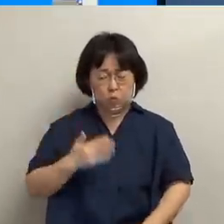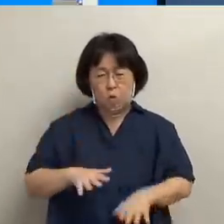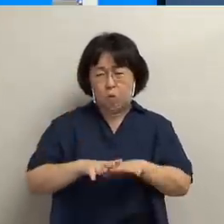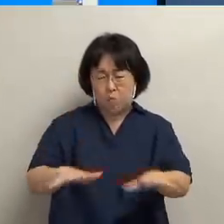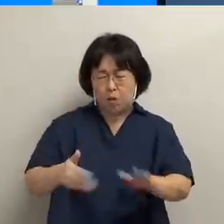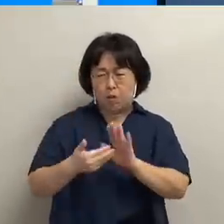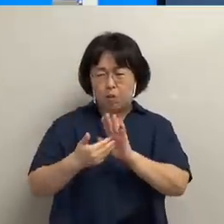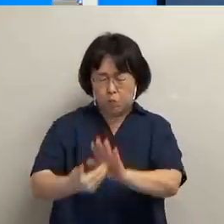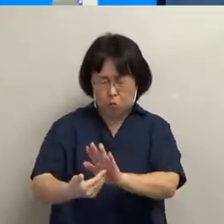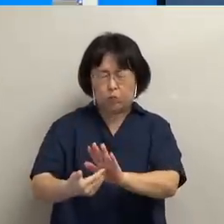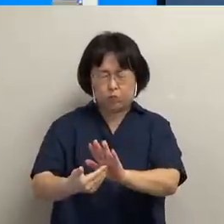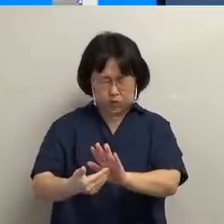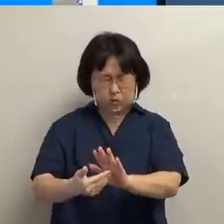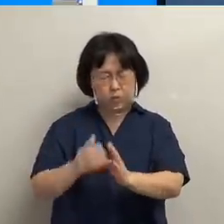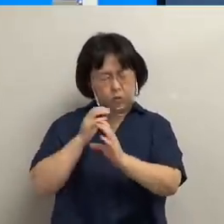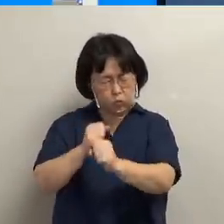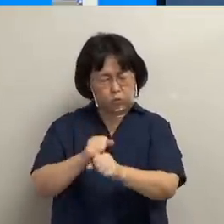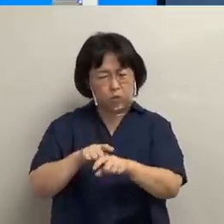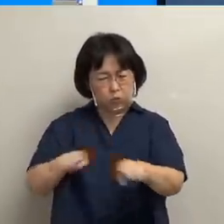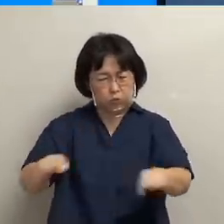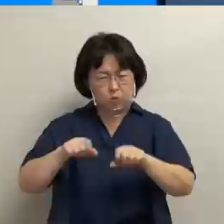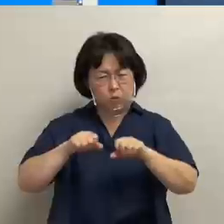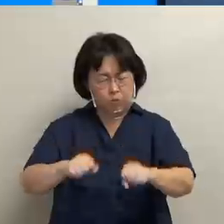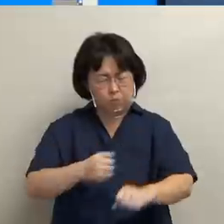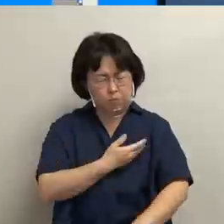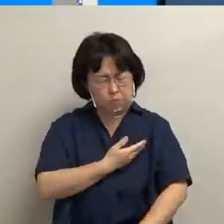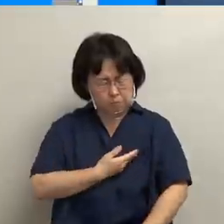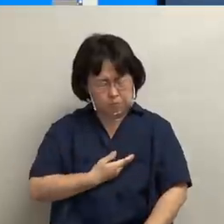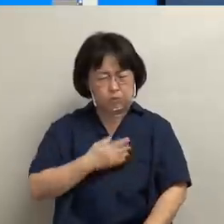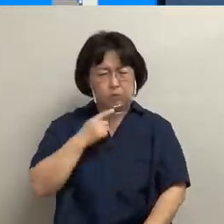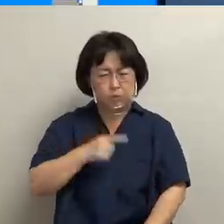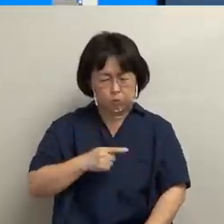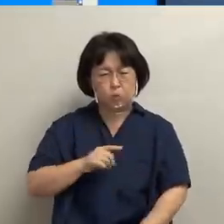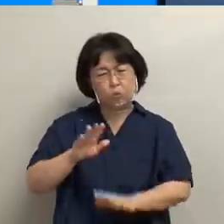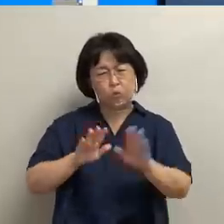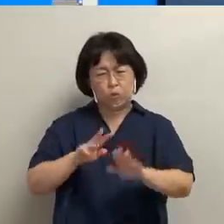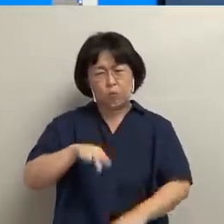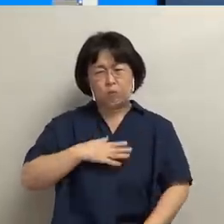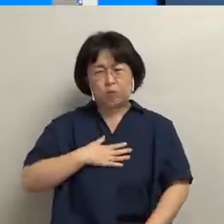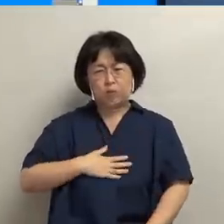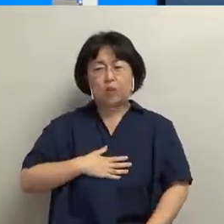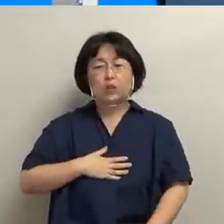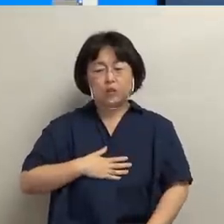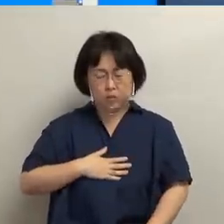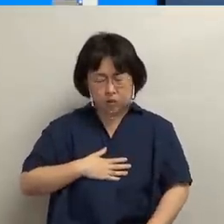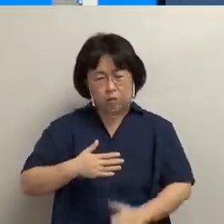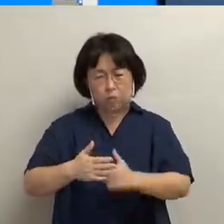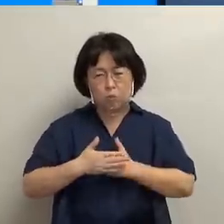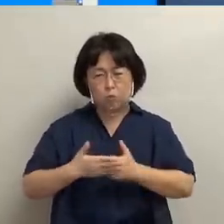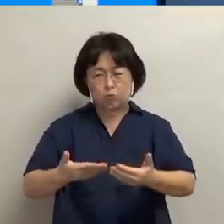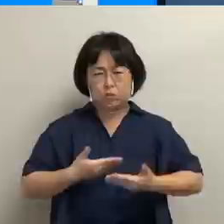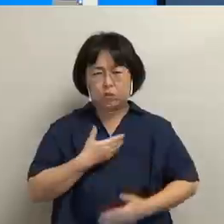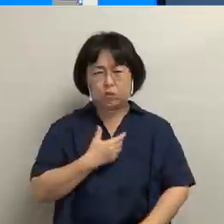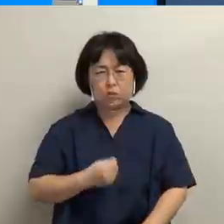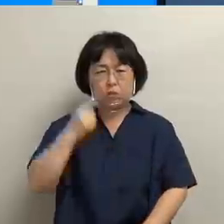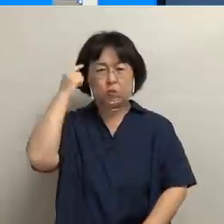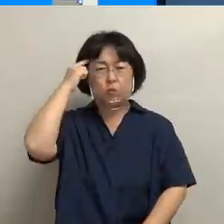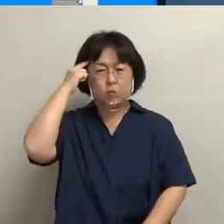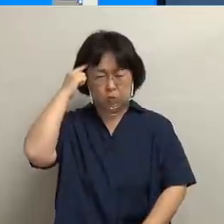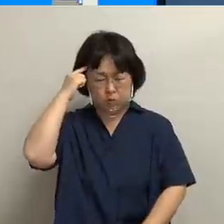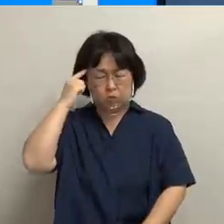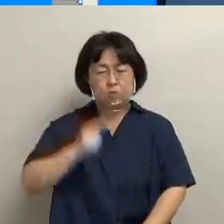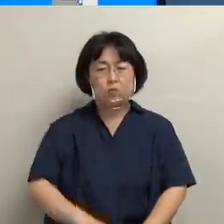とらなければいけないという子場もご理解いただいてぜひですねご協力をいただければというふうに